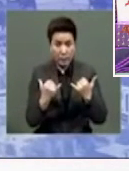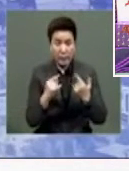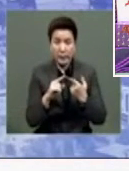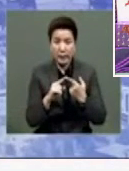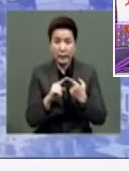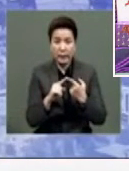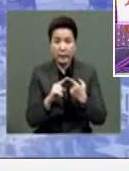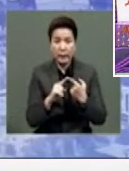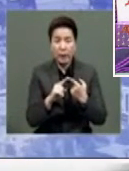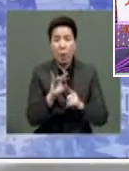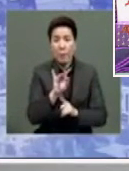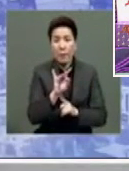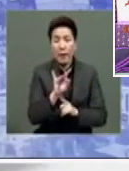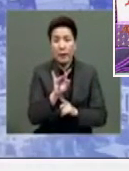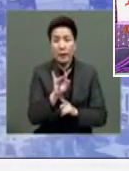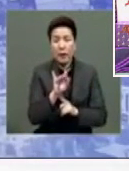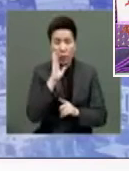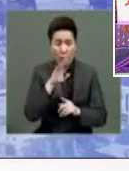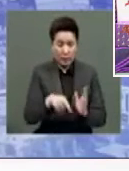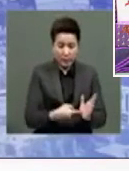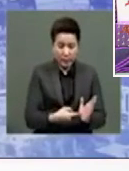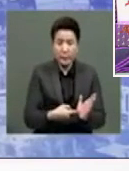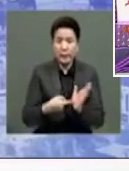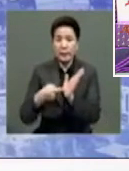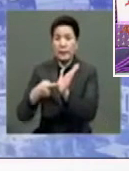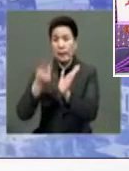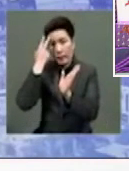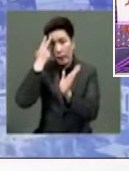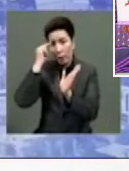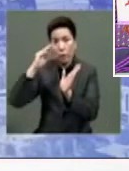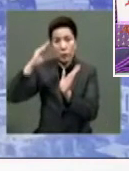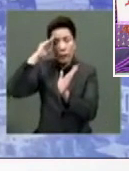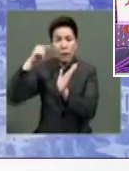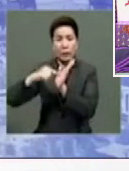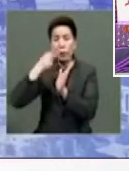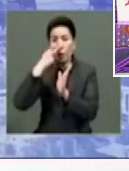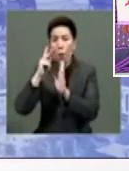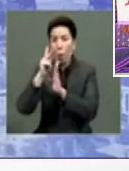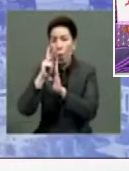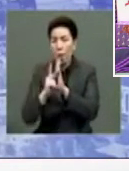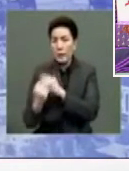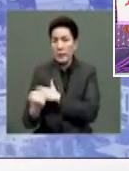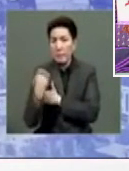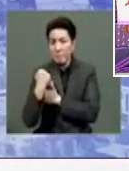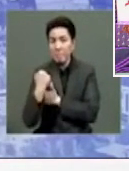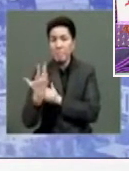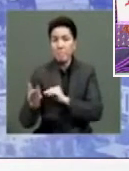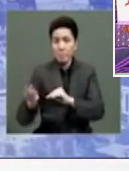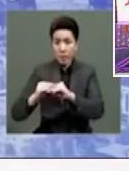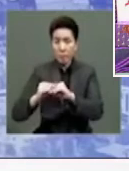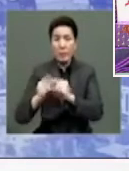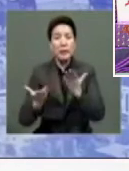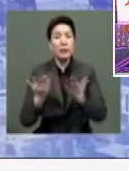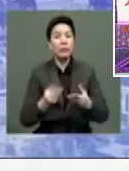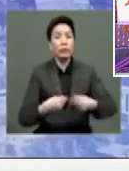ที่ตรวจและคัดกรองการเดินทางโดยใช้เส้นทางคมนาคมข้ามเขตพื้นที่จังหวัดโดยเฉพาะการเดินทางของบุคคลจากเขตพื้น